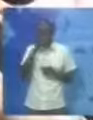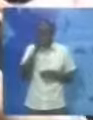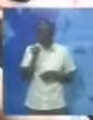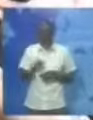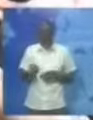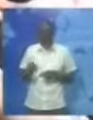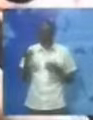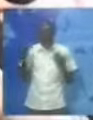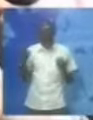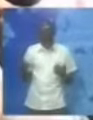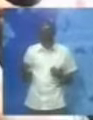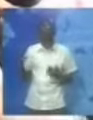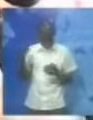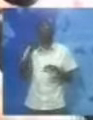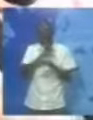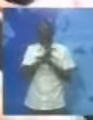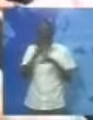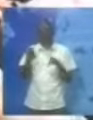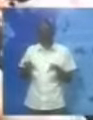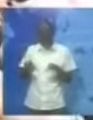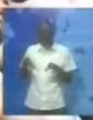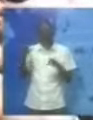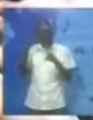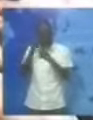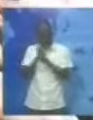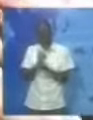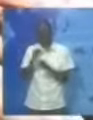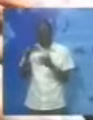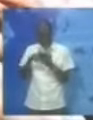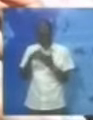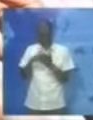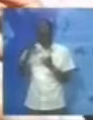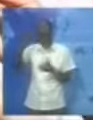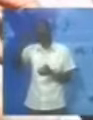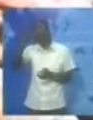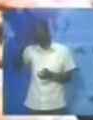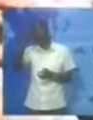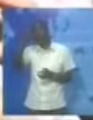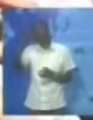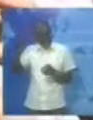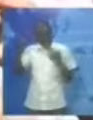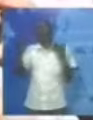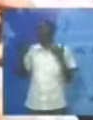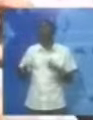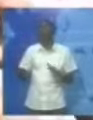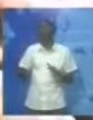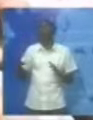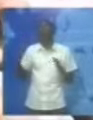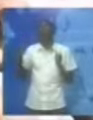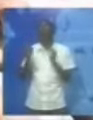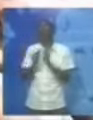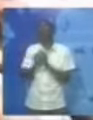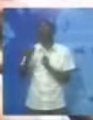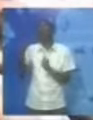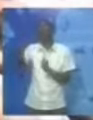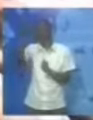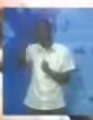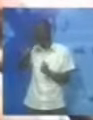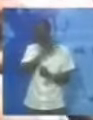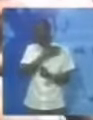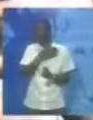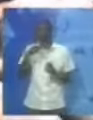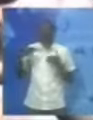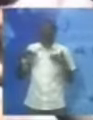aujourd'hui. Au niveau de l'infrastructure, ça a besoin d'être repris. Et le gouvernement a déjà à travers le ministère des Ressources animales et puis